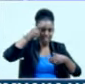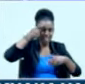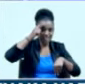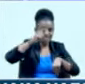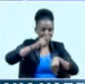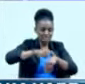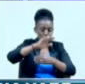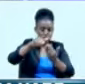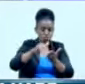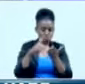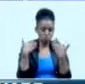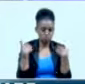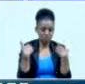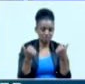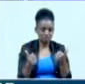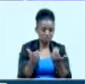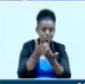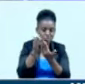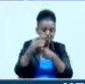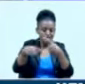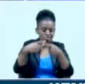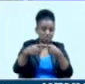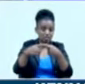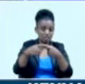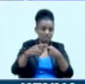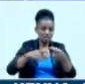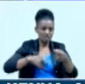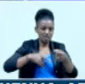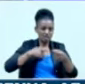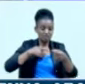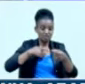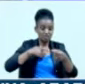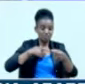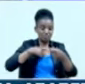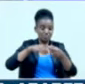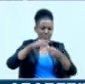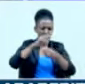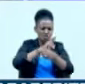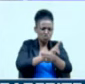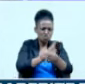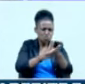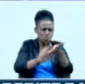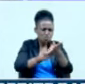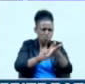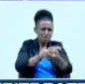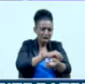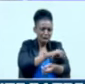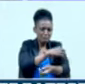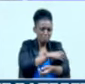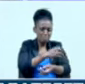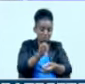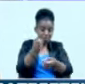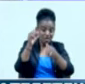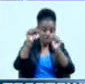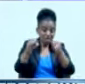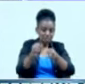cyo kubaka inzego z'ubuzima kandi n'ubu ngubu bikaba bigikomeza. Twumva gushora amafaranga mu kubaka inzego z'ubuzima ni